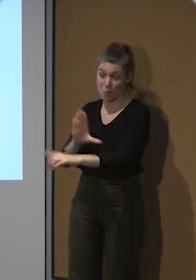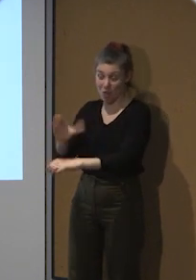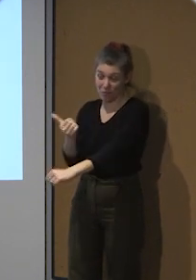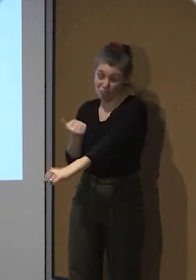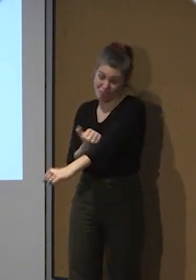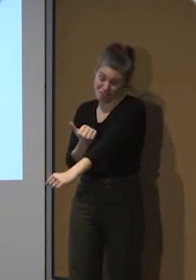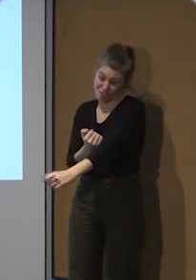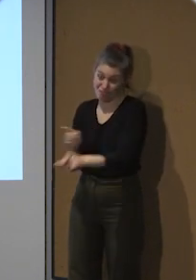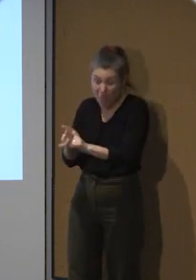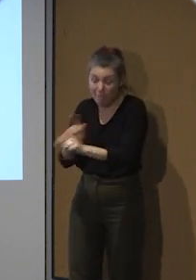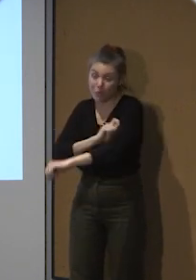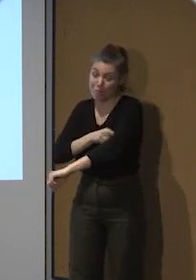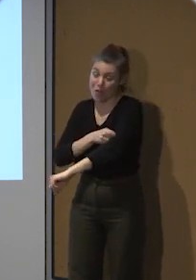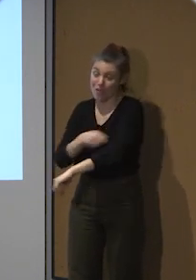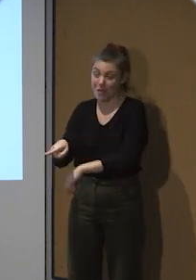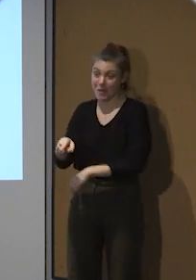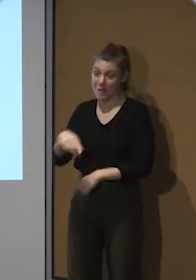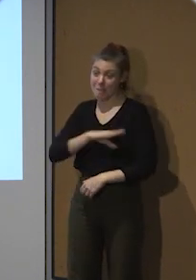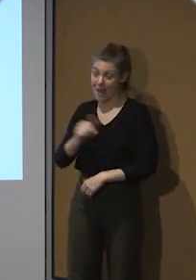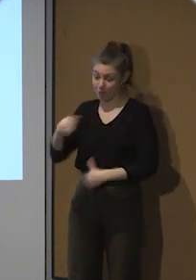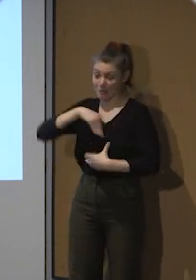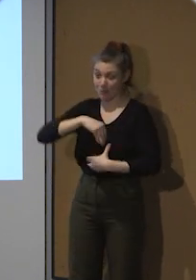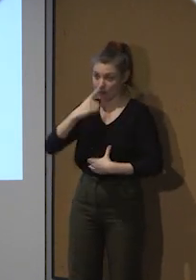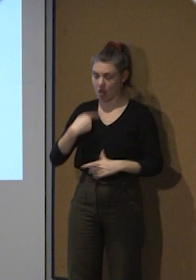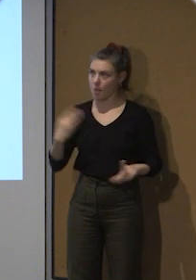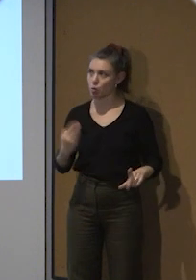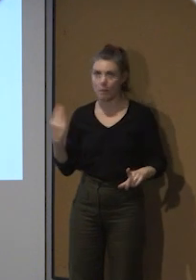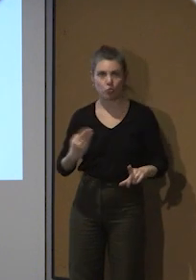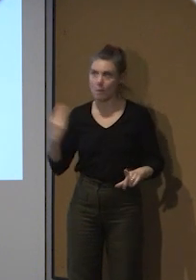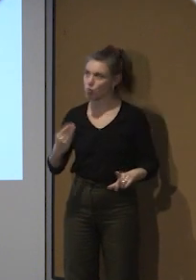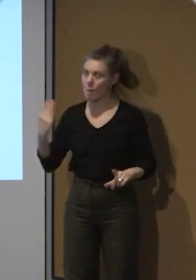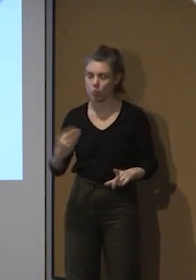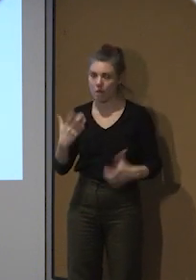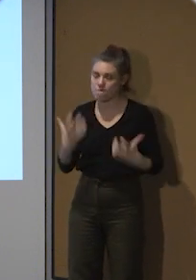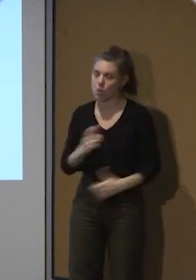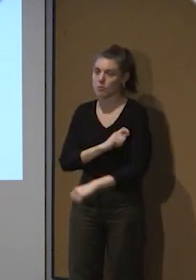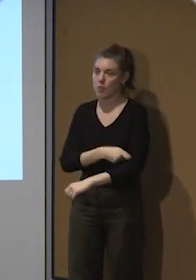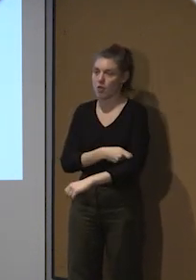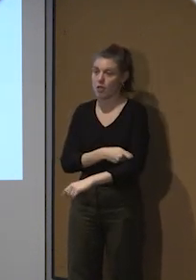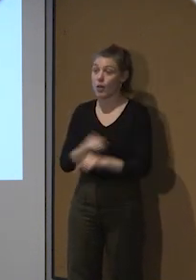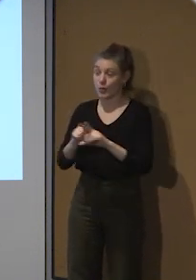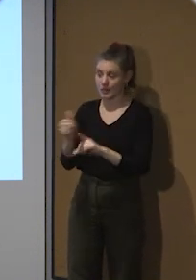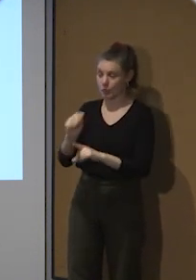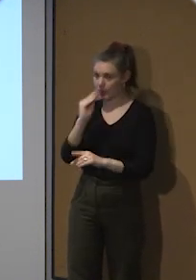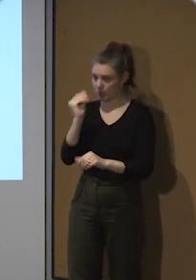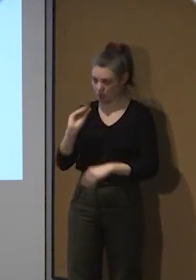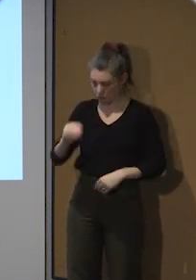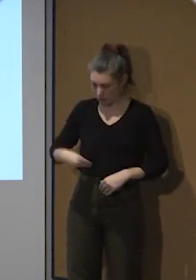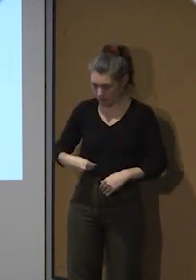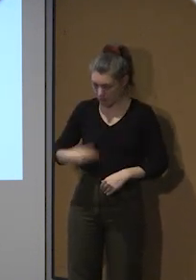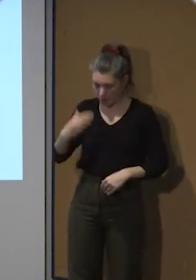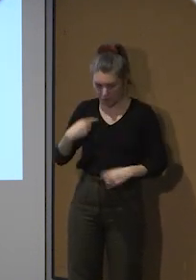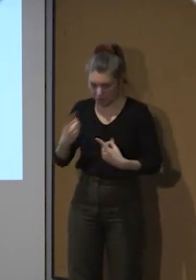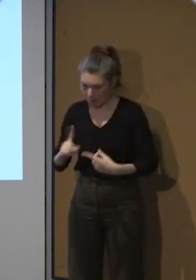de sa récupération parce qu'il aura besoin. Et avec justement une sensation de culpabilité et d'obnubilation par son activité